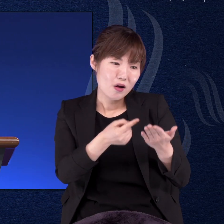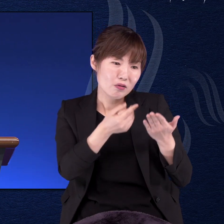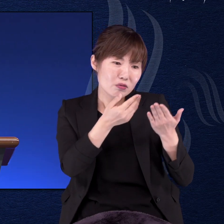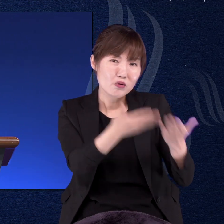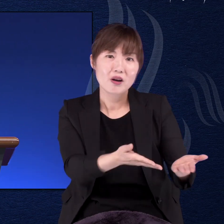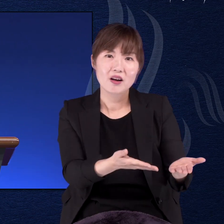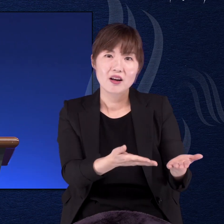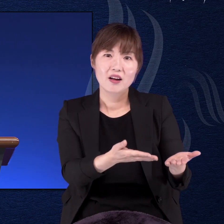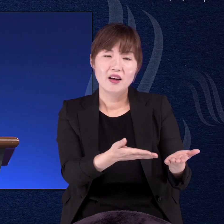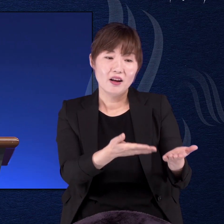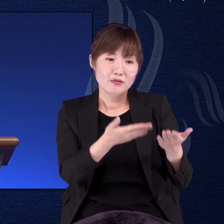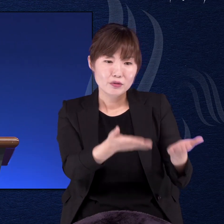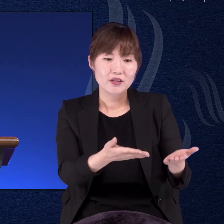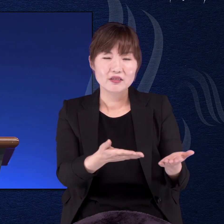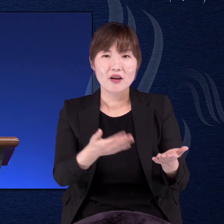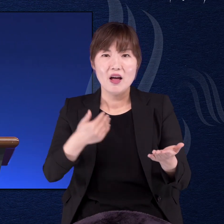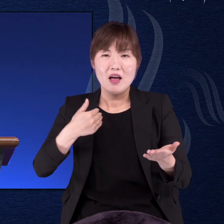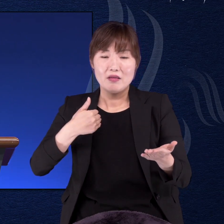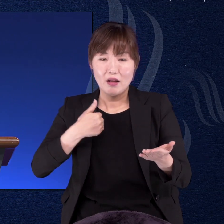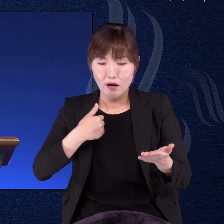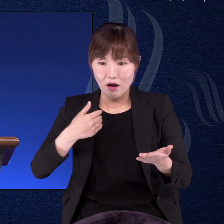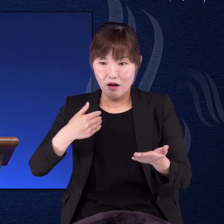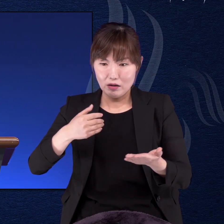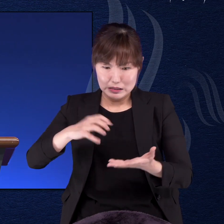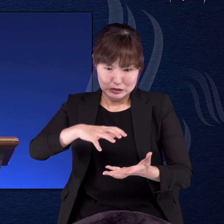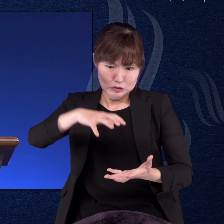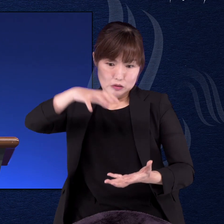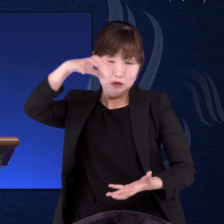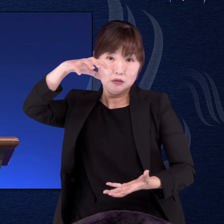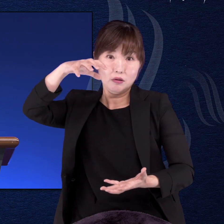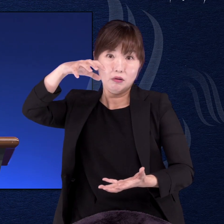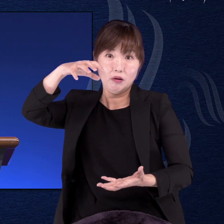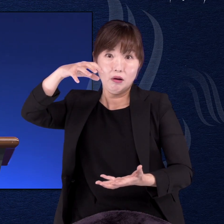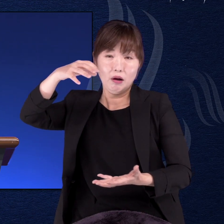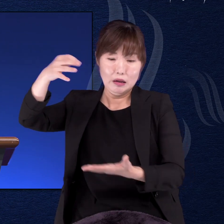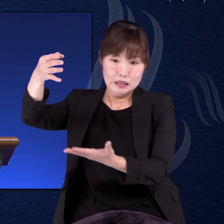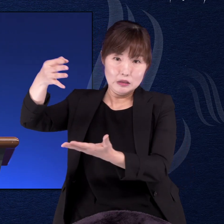뭐라고 하는 그 사람이 내 모습이구나 싶어요.